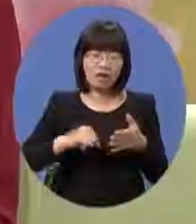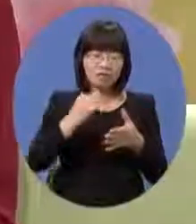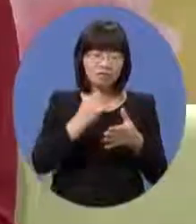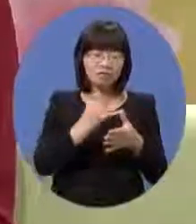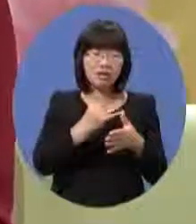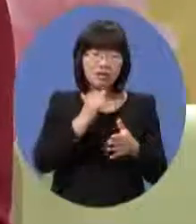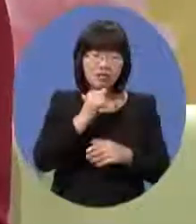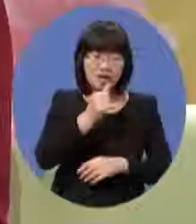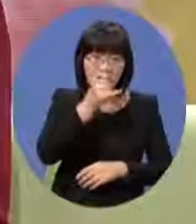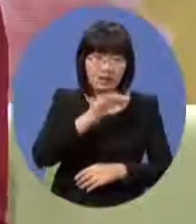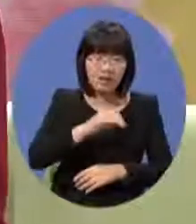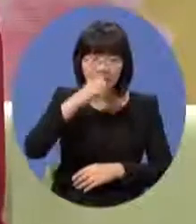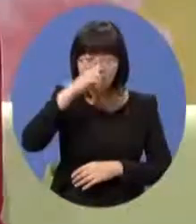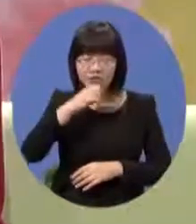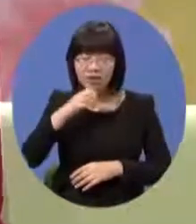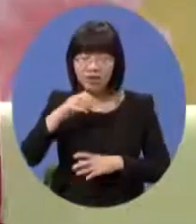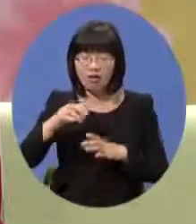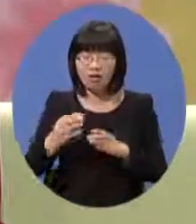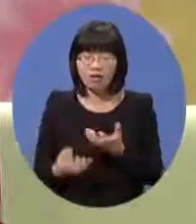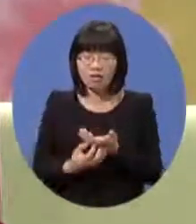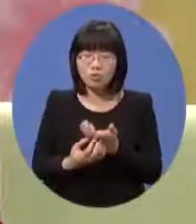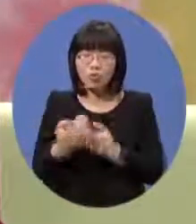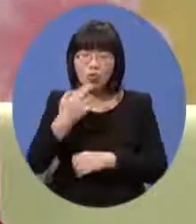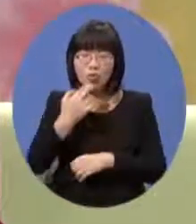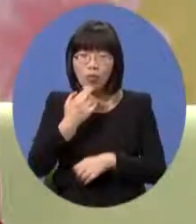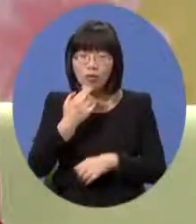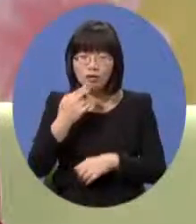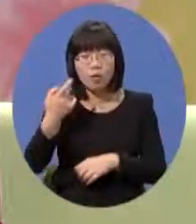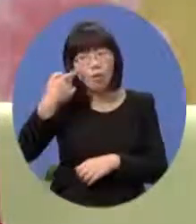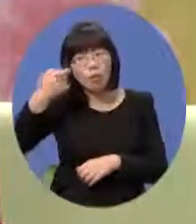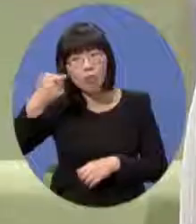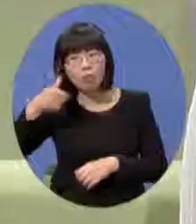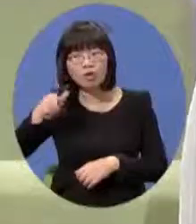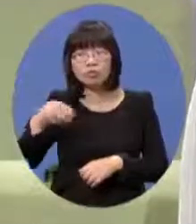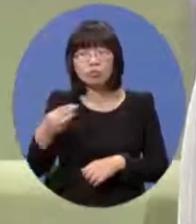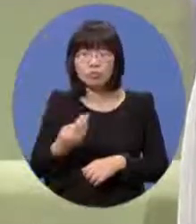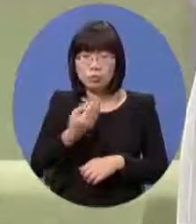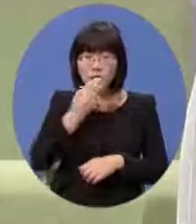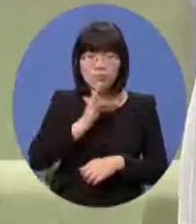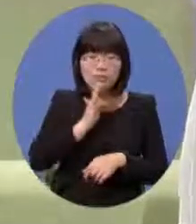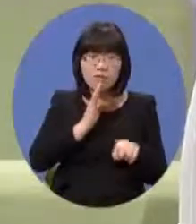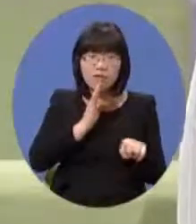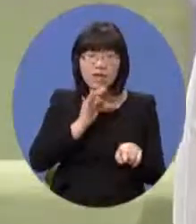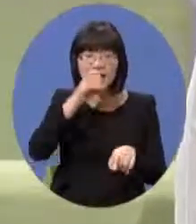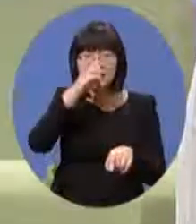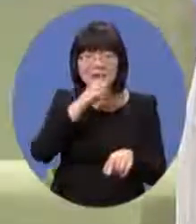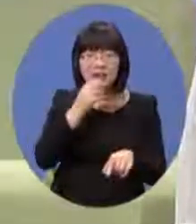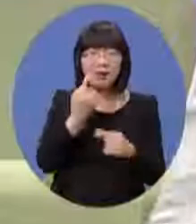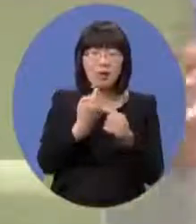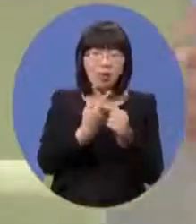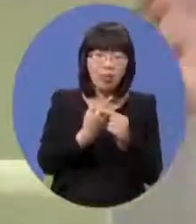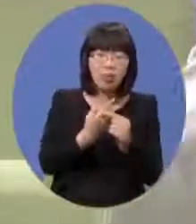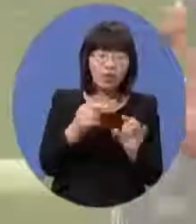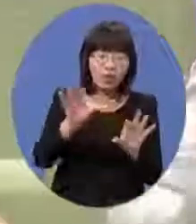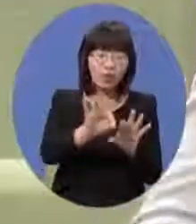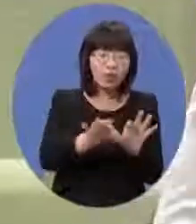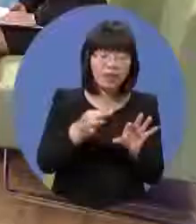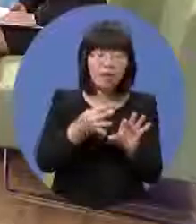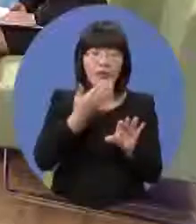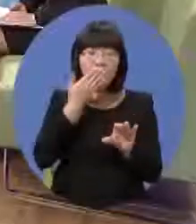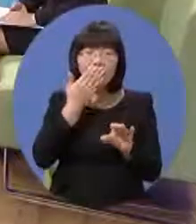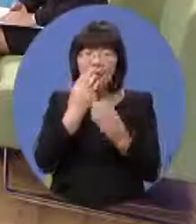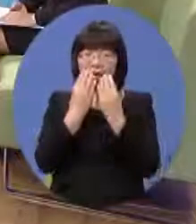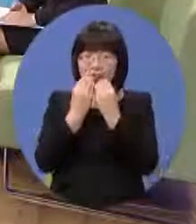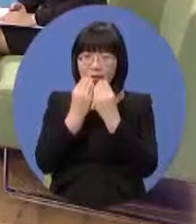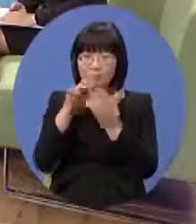생굴을 먹어요? 네. 아, 그러면 뭐 간장을 찍어서 먹이시는 건가요? 초고추장에 저희는 먹이고 있어요. 매운 거 먹는구나. 아, 그럼 혜신 햄버거 피자 안